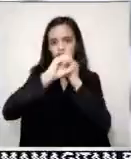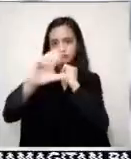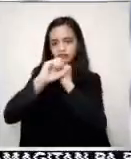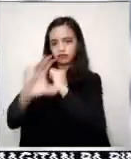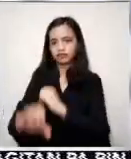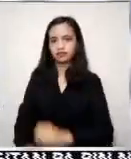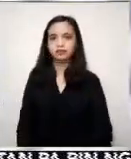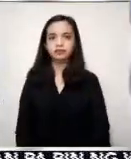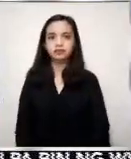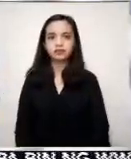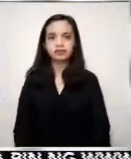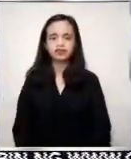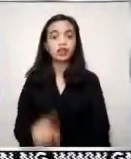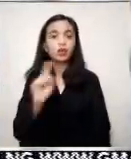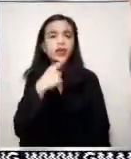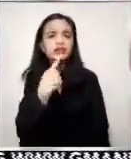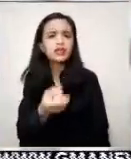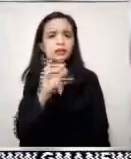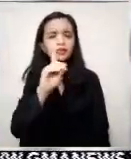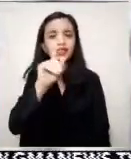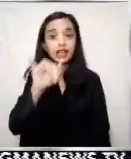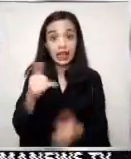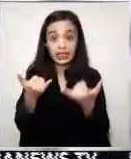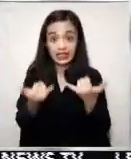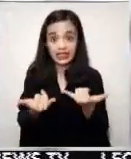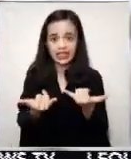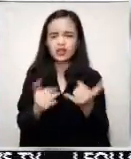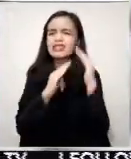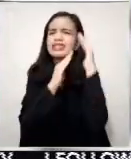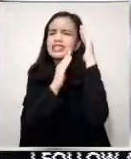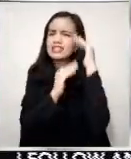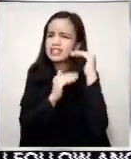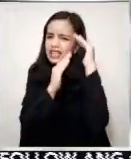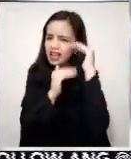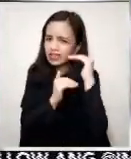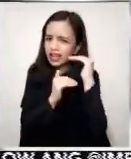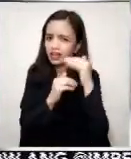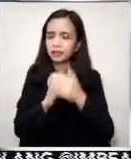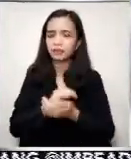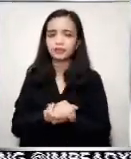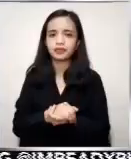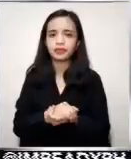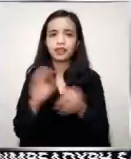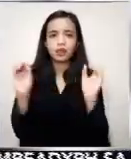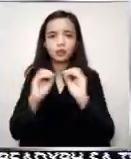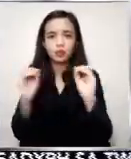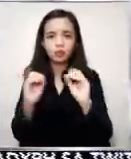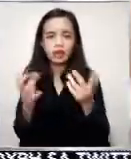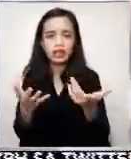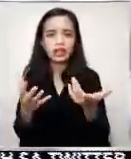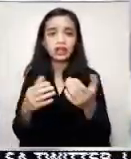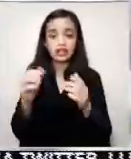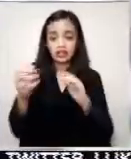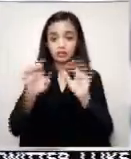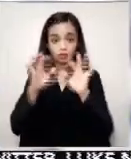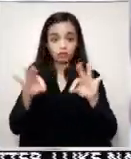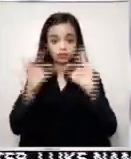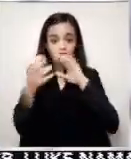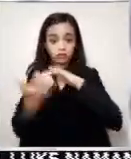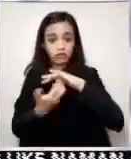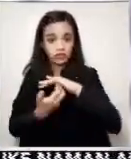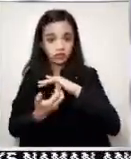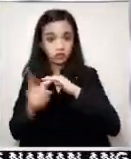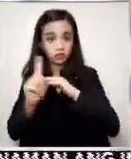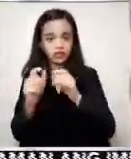Panawagan ng DTI. Sa panahon ngayon, sana ho wala na ho munang mga magsasamantala, lalo na sa consumers. Importante, magtulungan